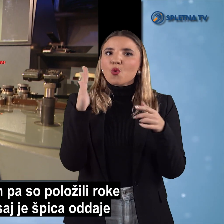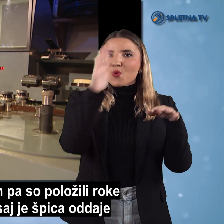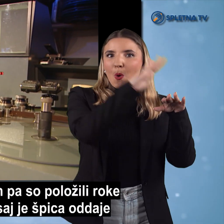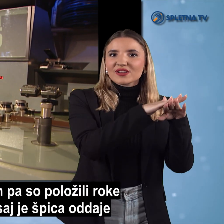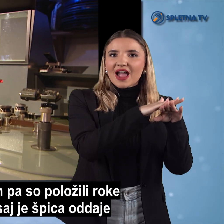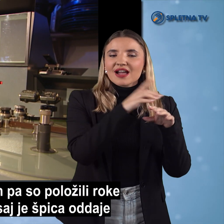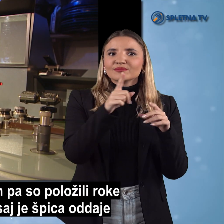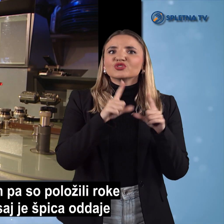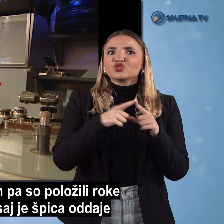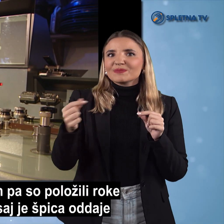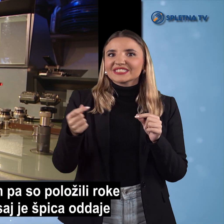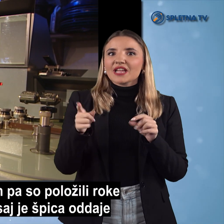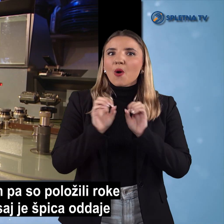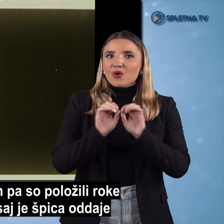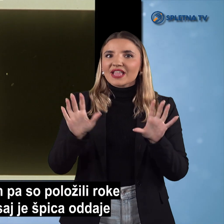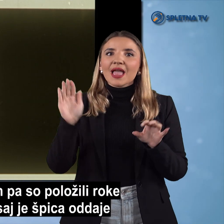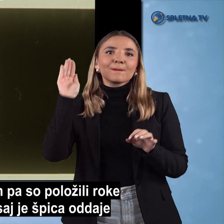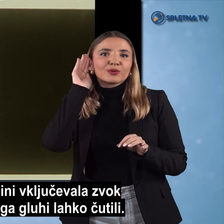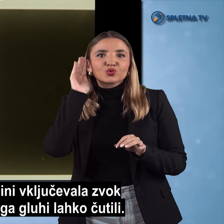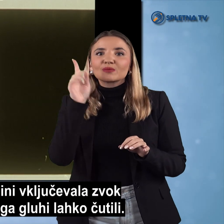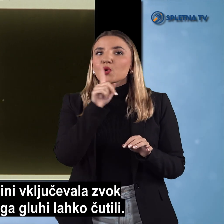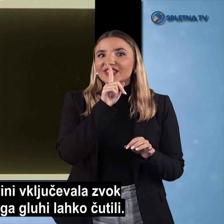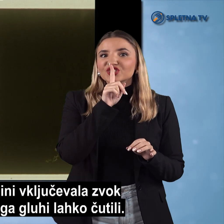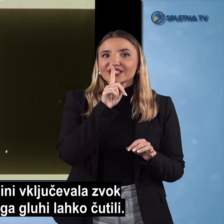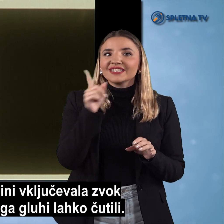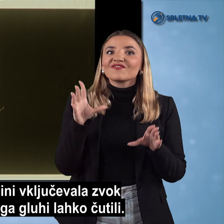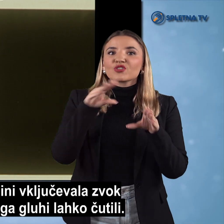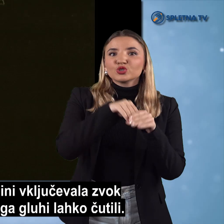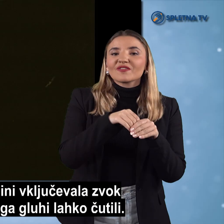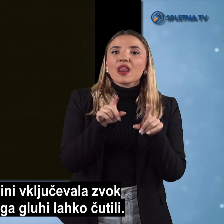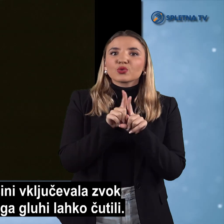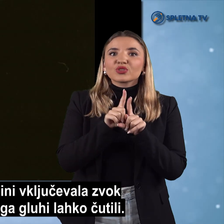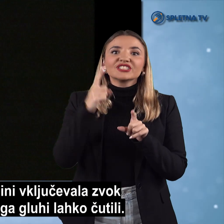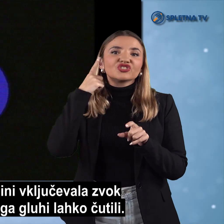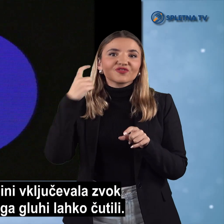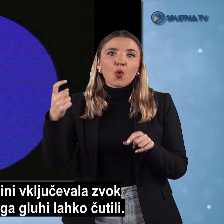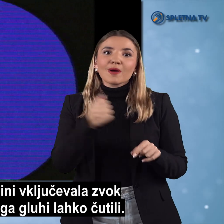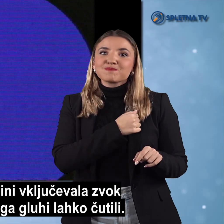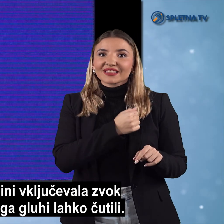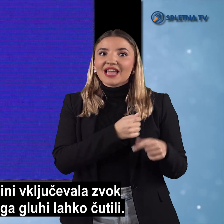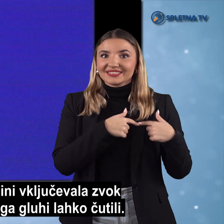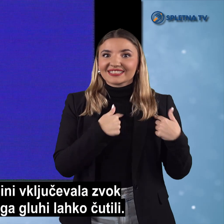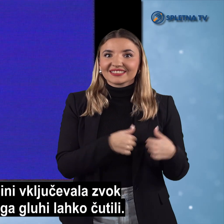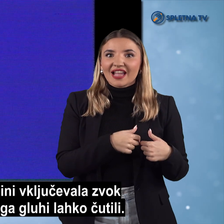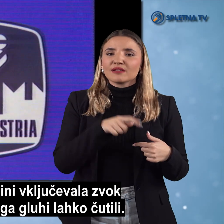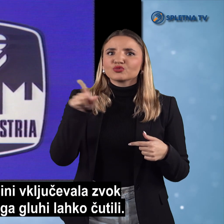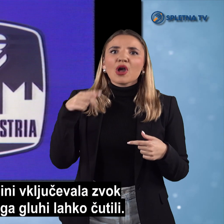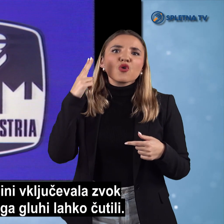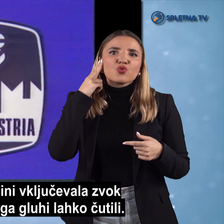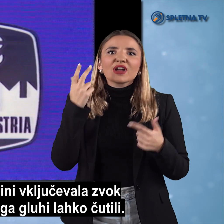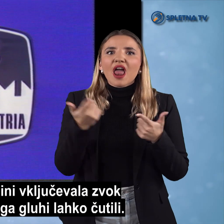televizor, saj je špica oddaje Prisluhnimo tišini vključevala zvok bitja srca, ki so ga gluhi lahko